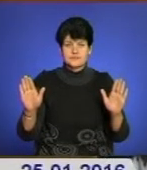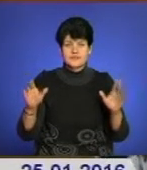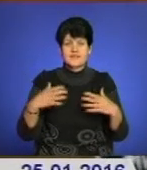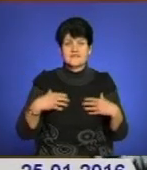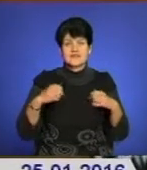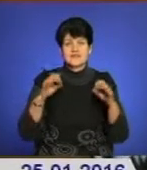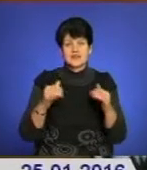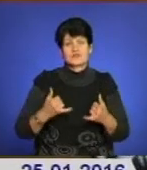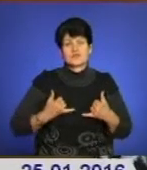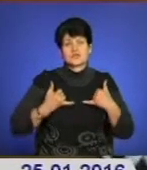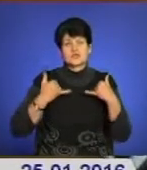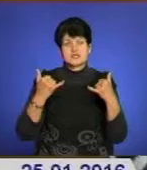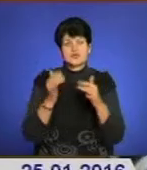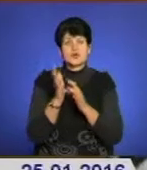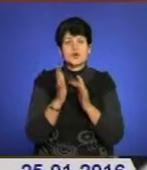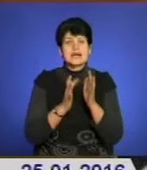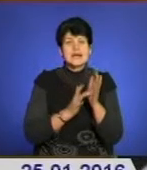віддаємо шану Христу і